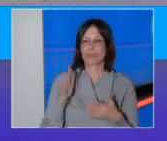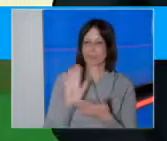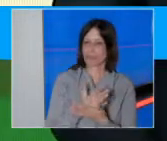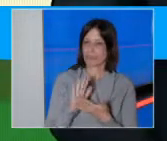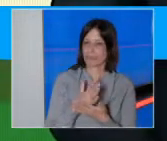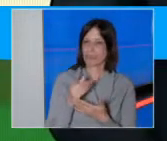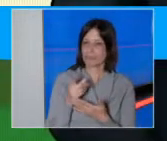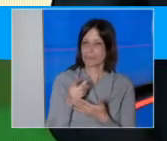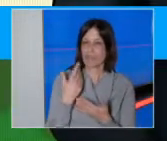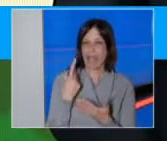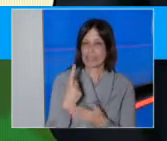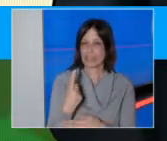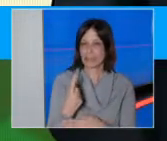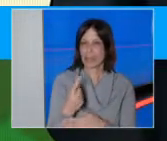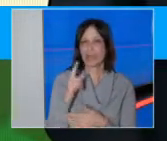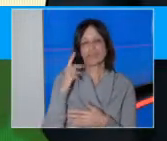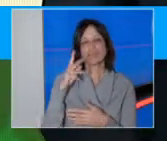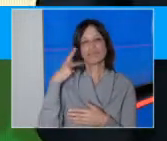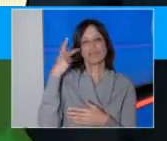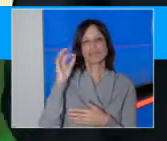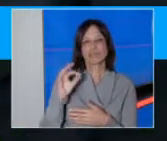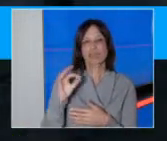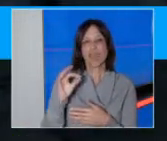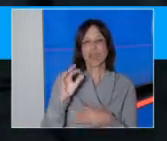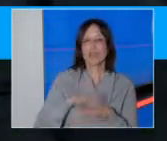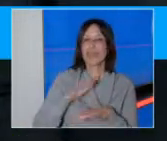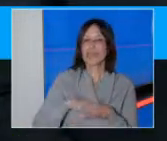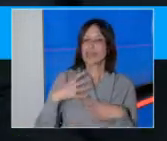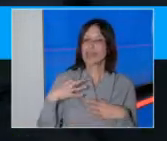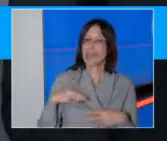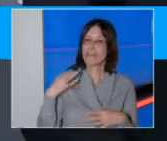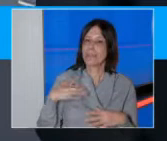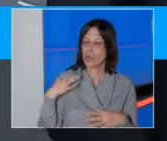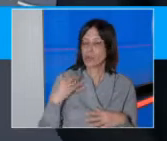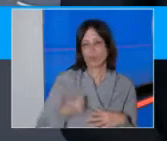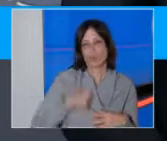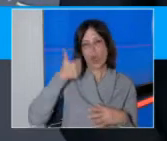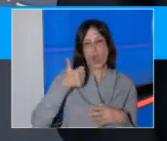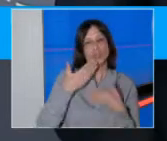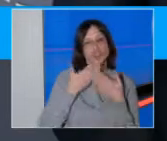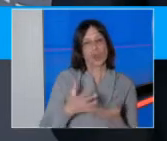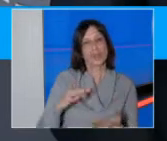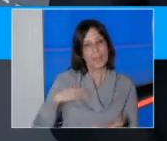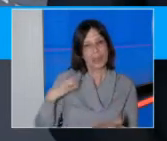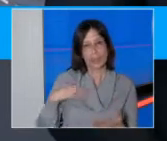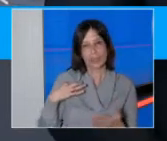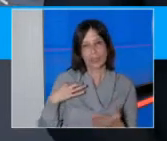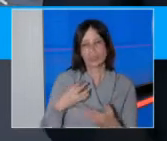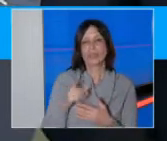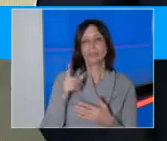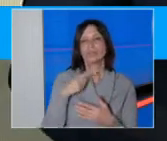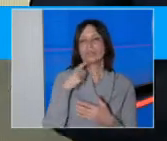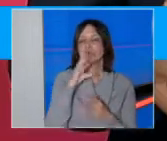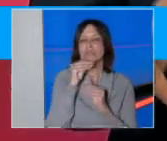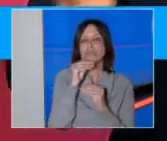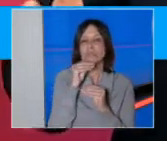לפחות של משרד הבריאות, פרופסור נחמנש, ראש שירותי הבריאות, דוקטור אלרועי פרייס, שרון אלרועי פרייס, הם מדברים